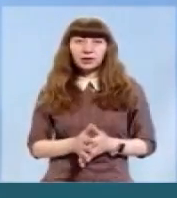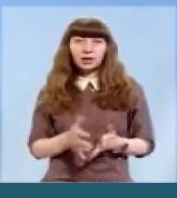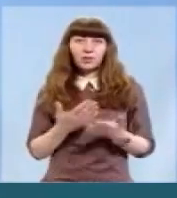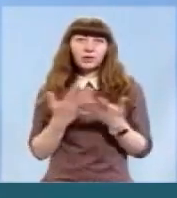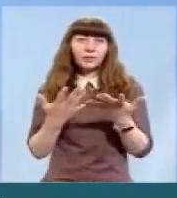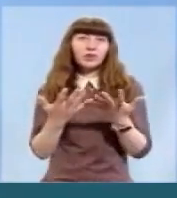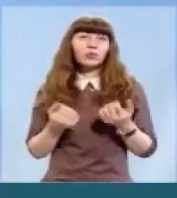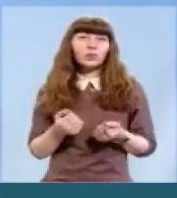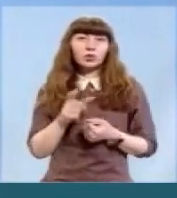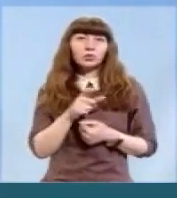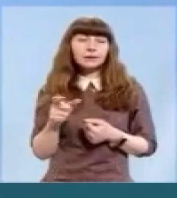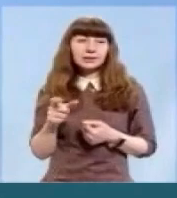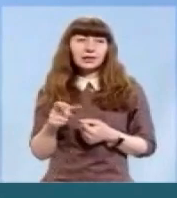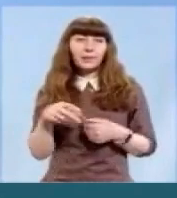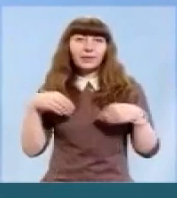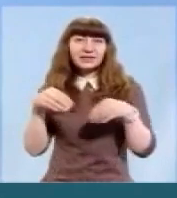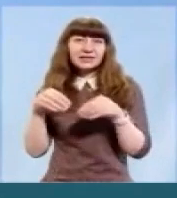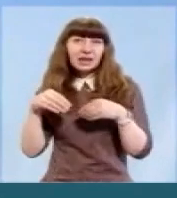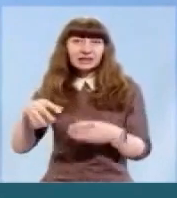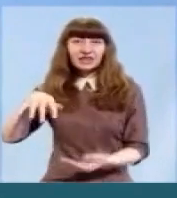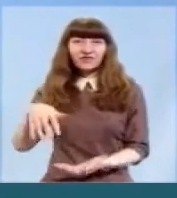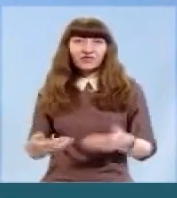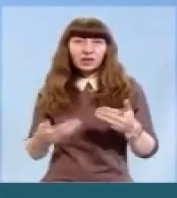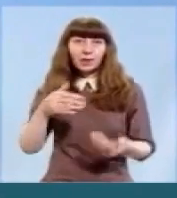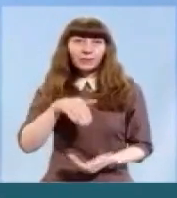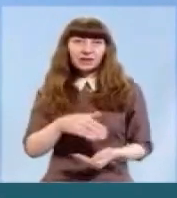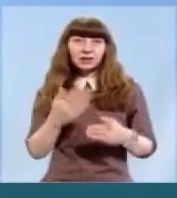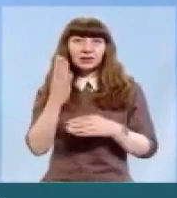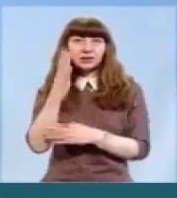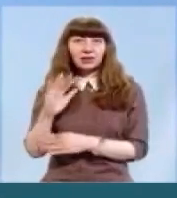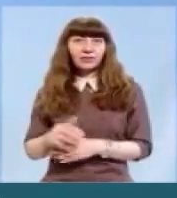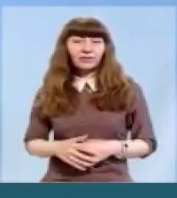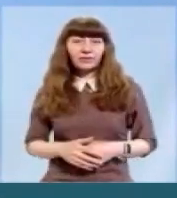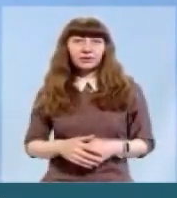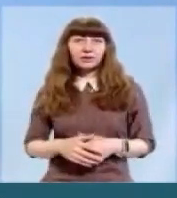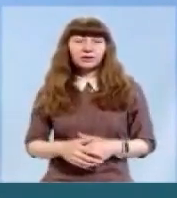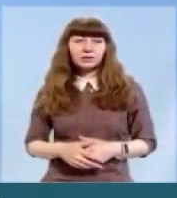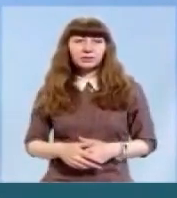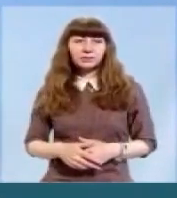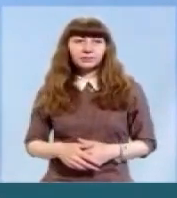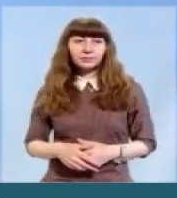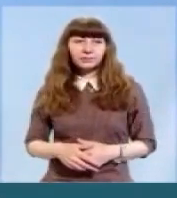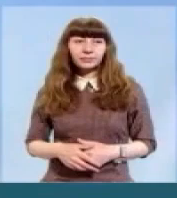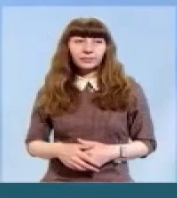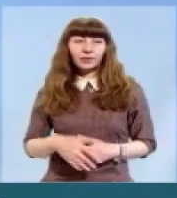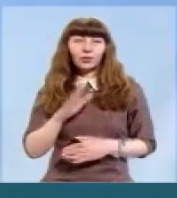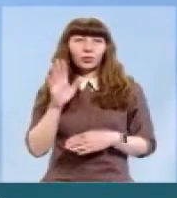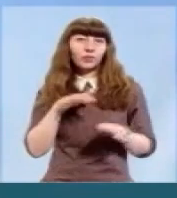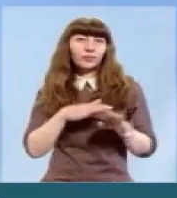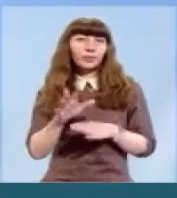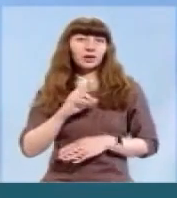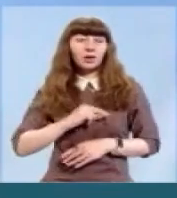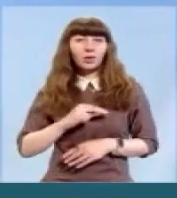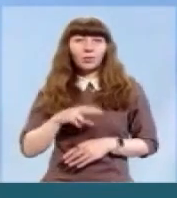берем людей на время посадки, выкопки, значит, культурных работ, и они будут выполнять работу